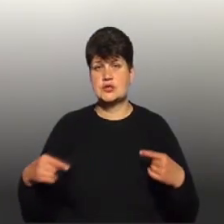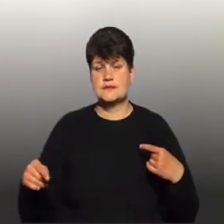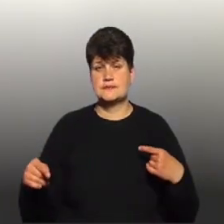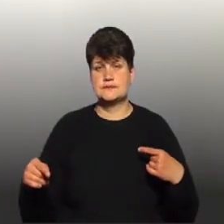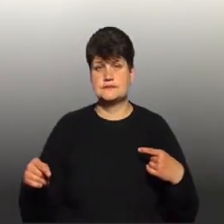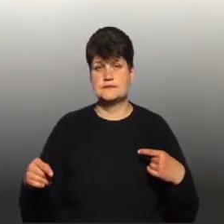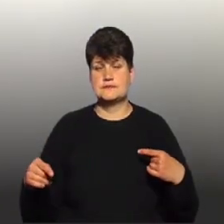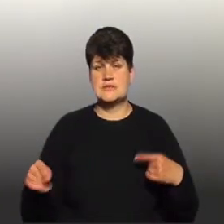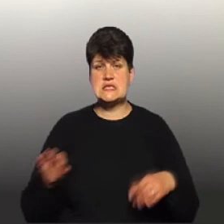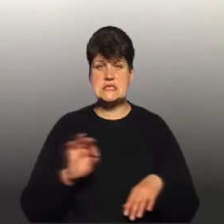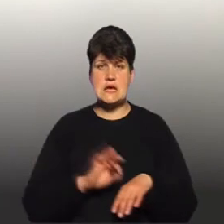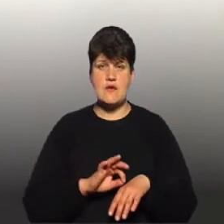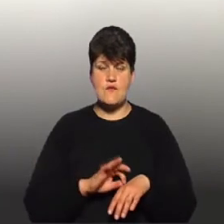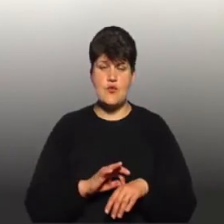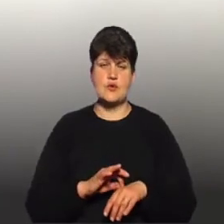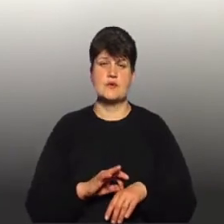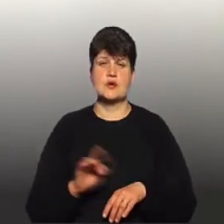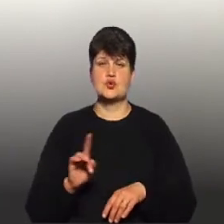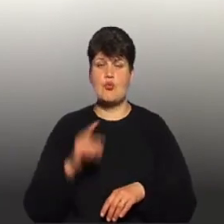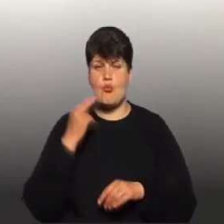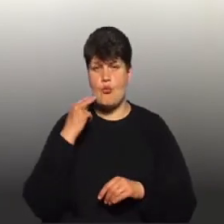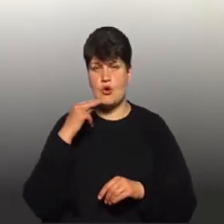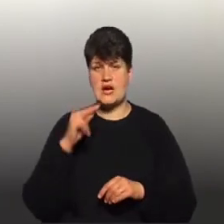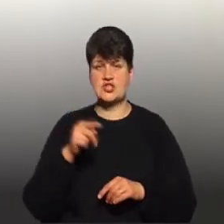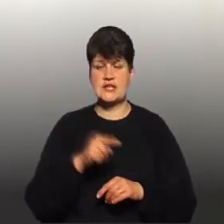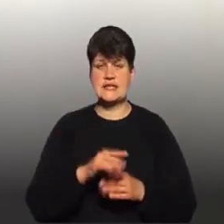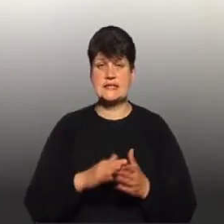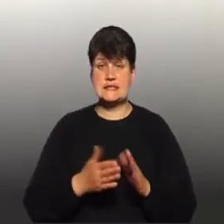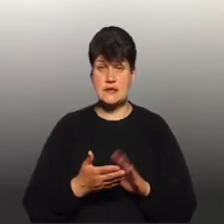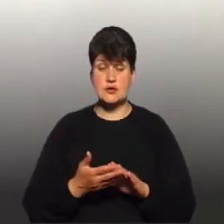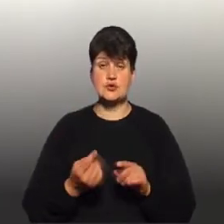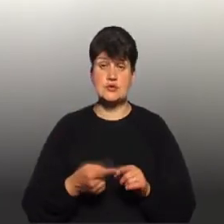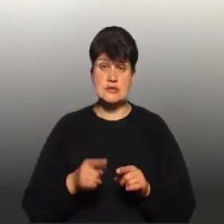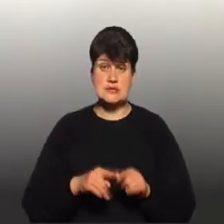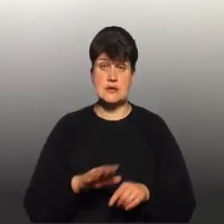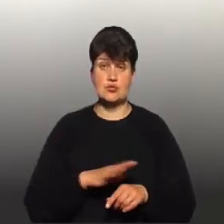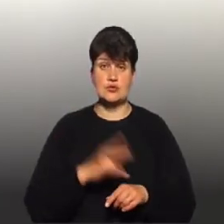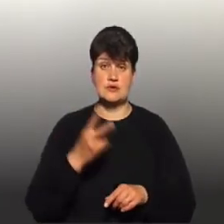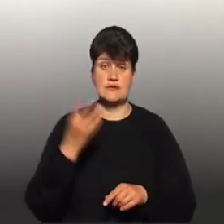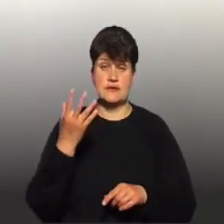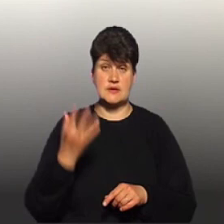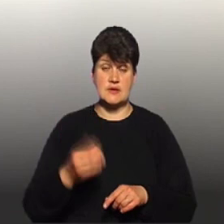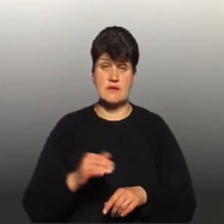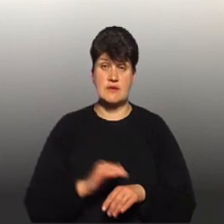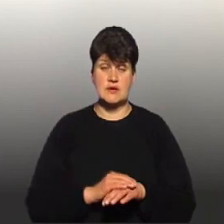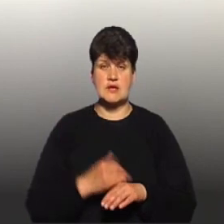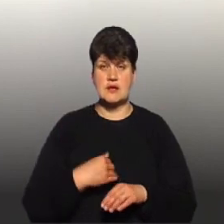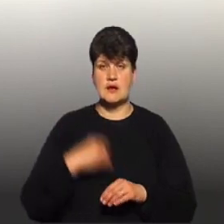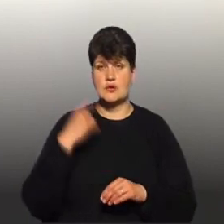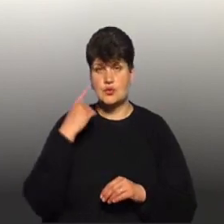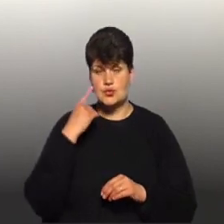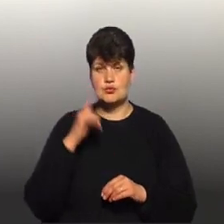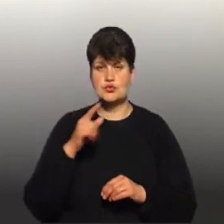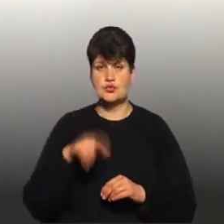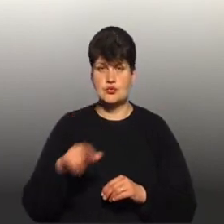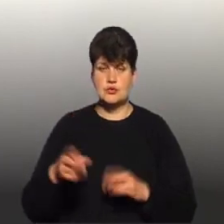захворювання, щоб покращити їх стан. Якщо це тривало два дні пожежі, так, фактично. Я думаю, що людям варто все ж таки звернути на